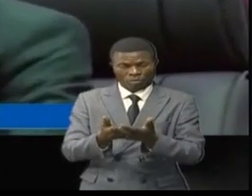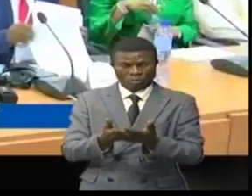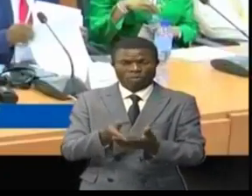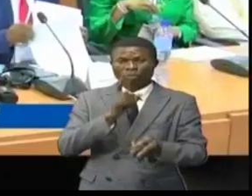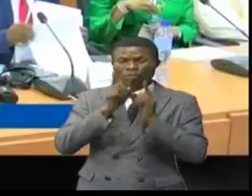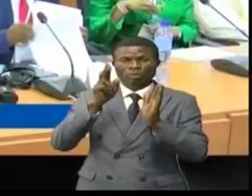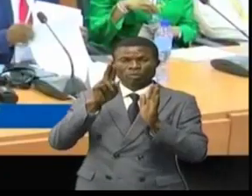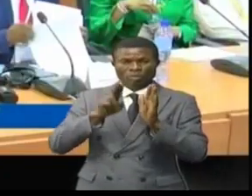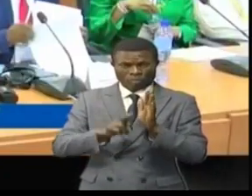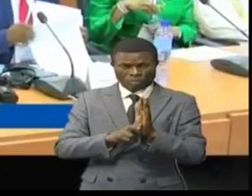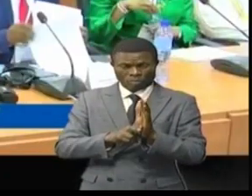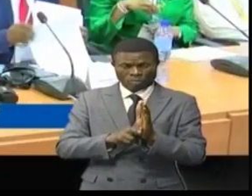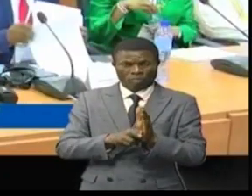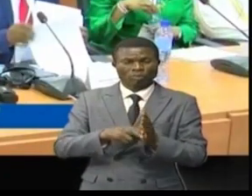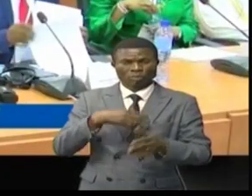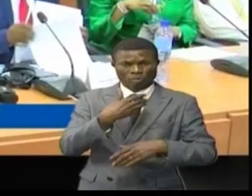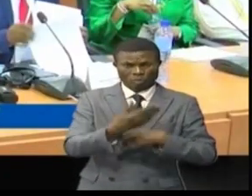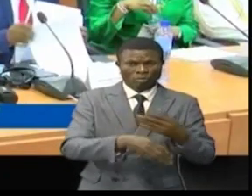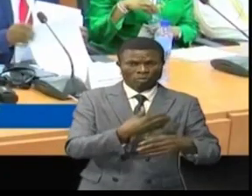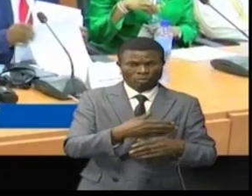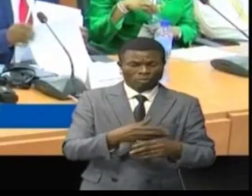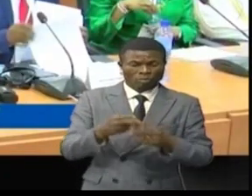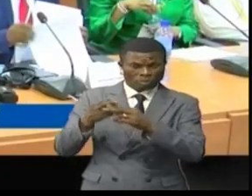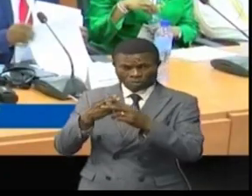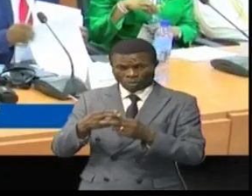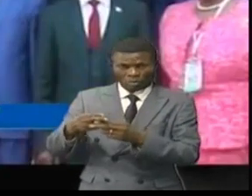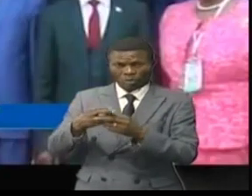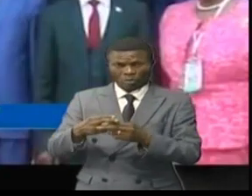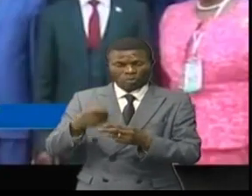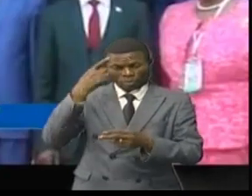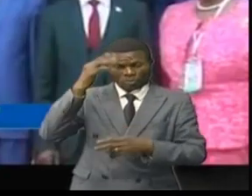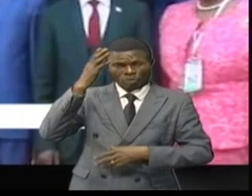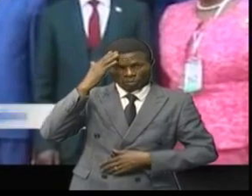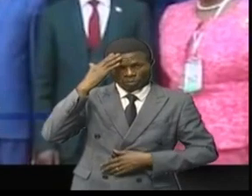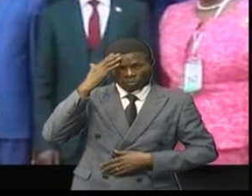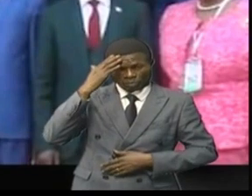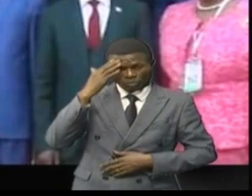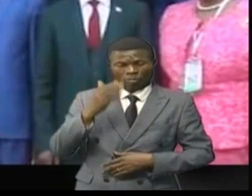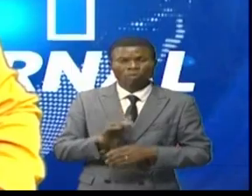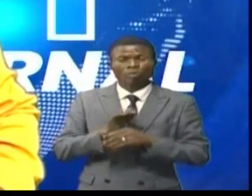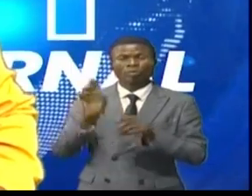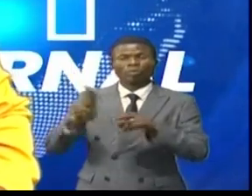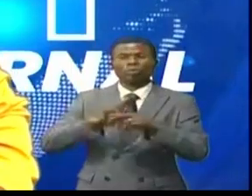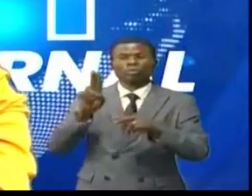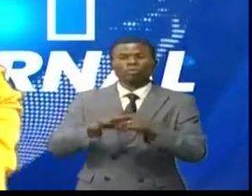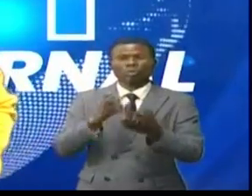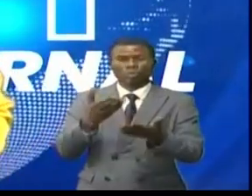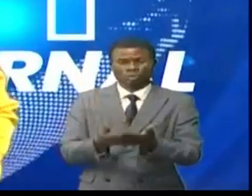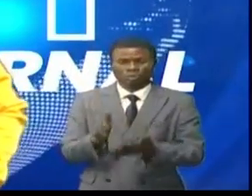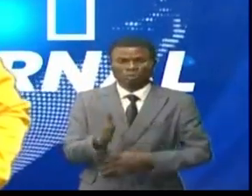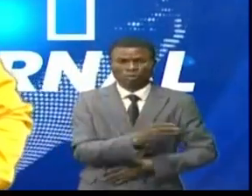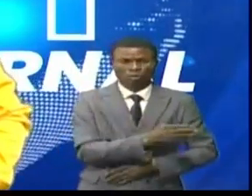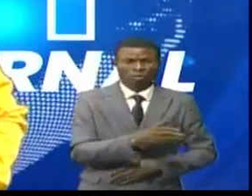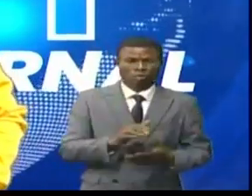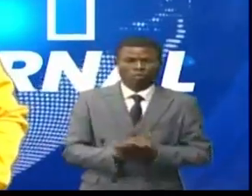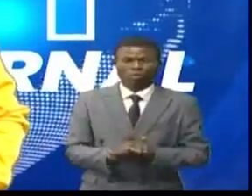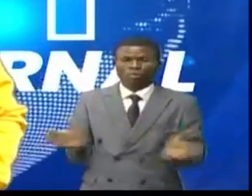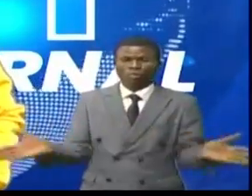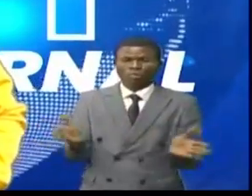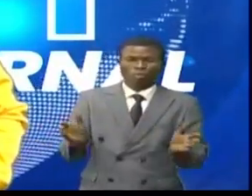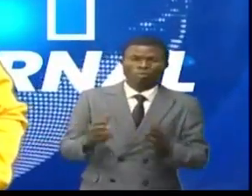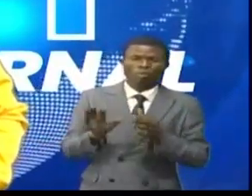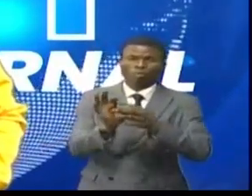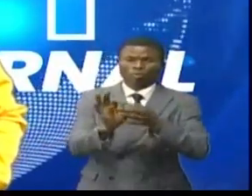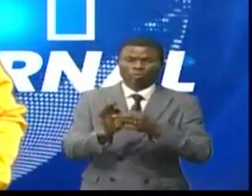parlements feront à leur tour le suivi pour s'assurer de leur application. Le renforcement de la